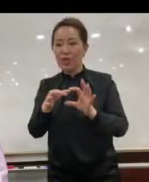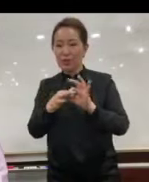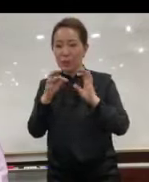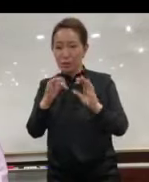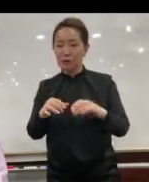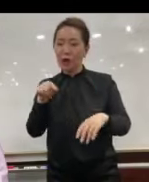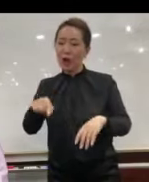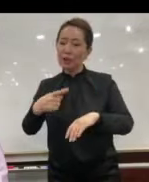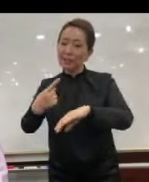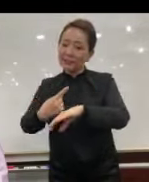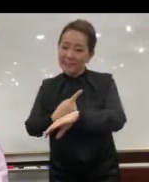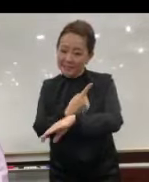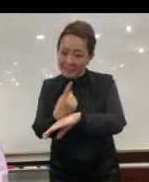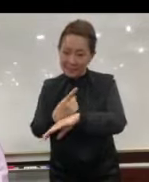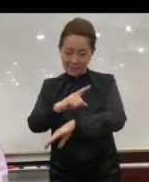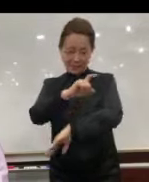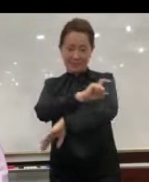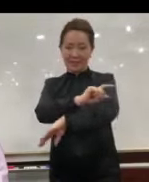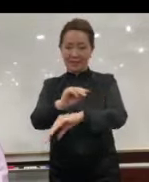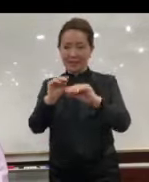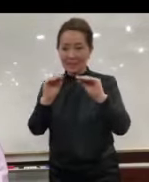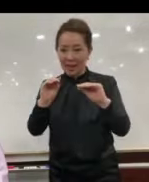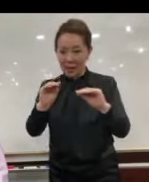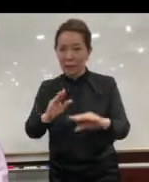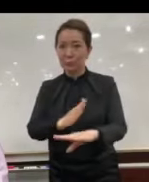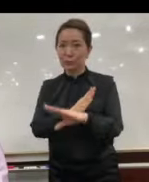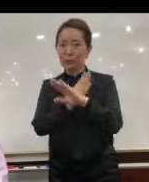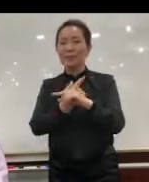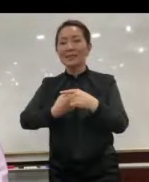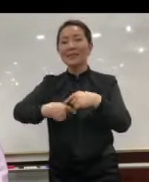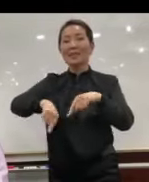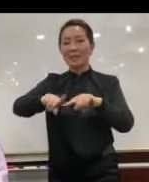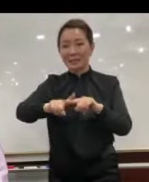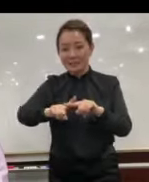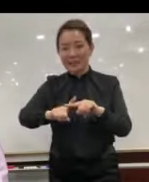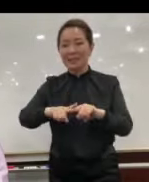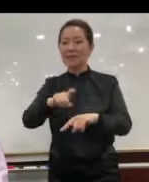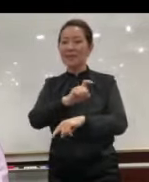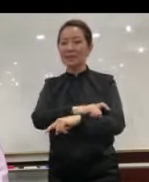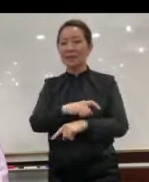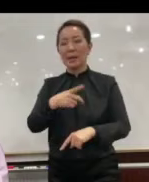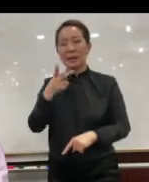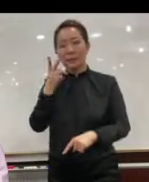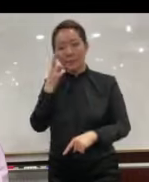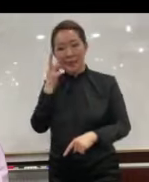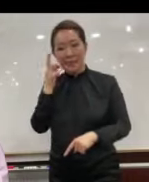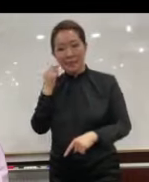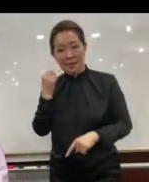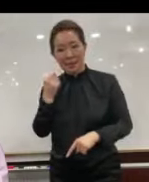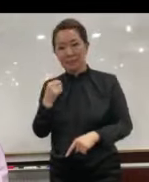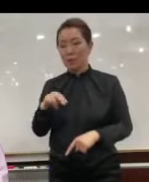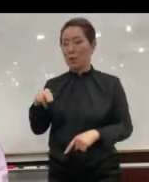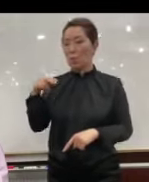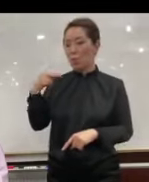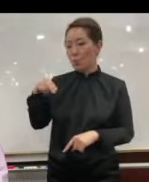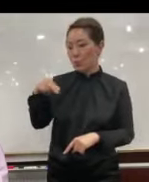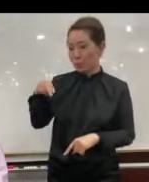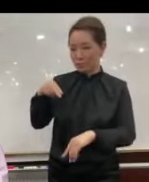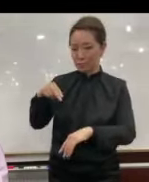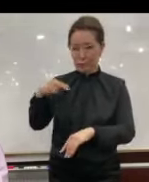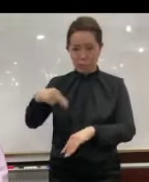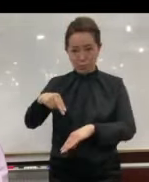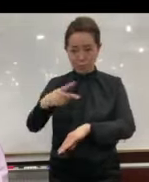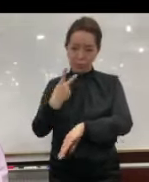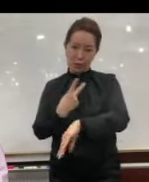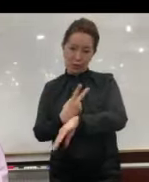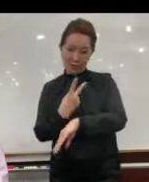цагийн хичээл болоод дуусч байгаа учраас дараагийн хичээл маань маргааш нөгөөдөр буюу пүрэв гарагт